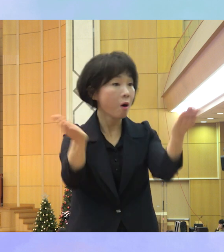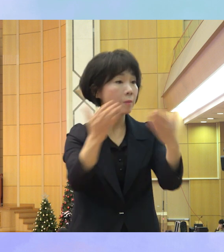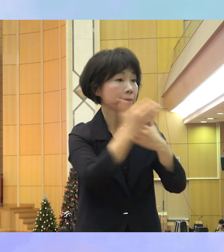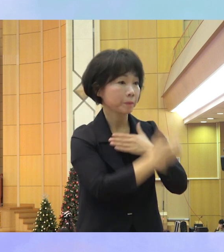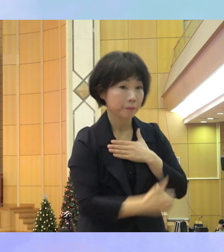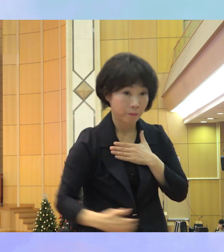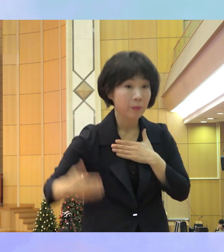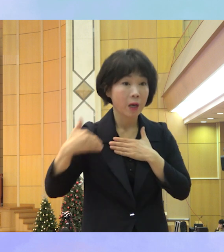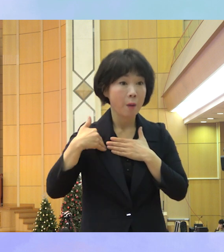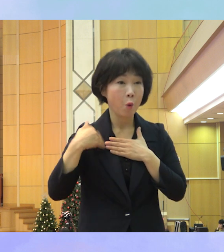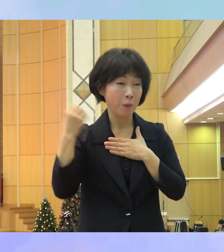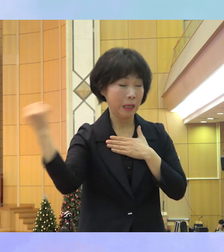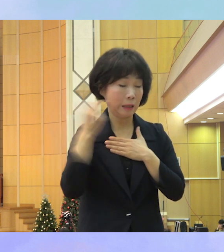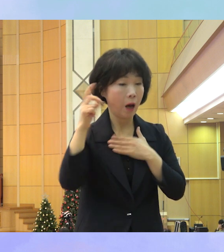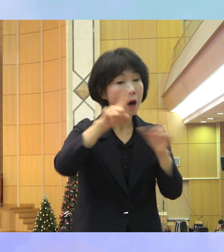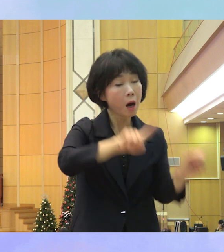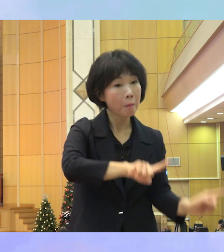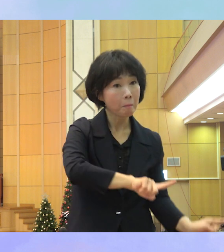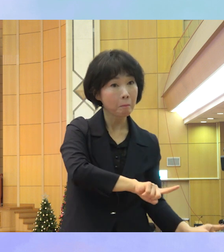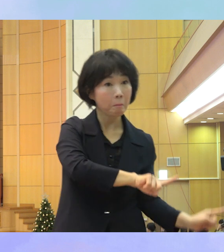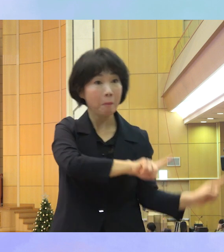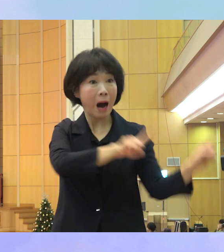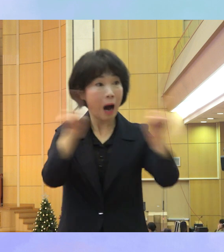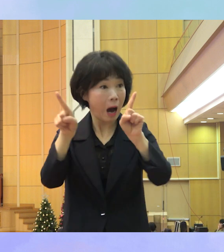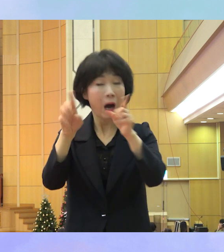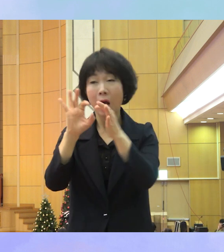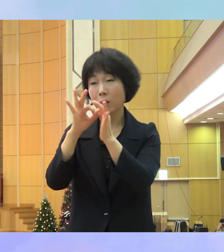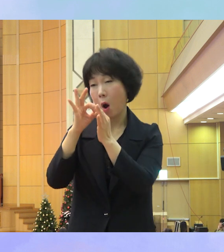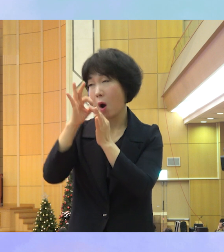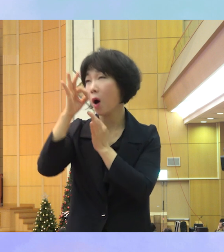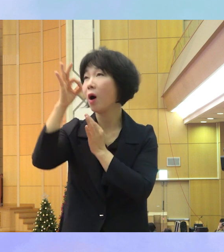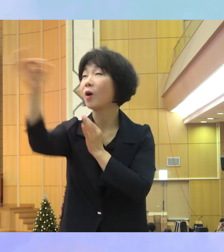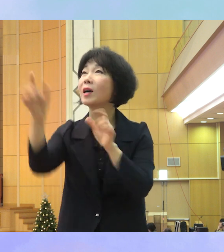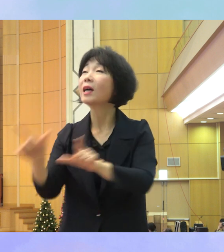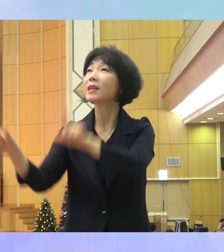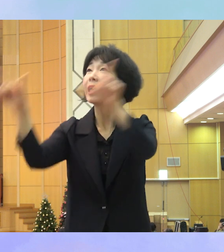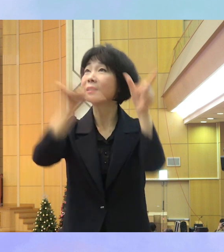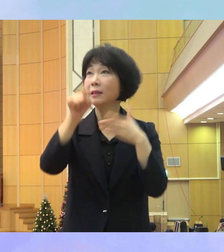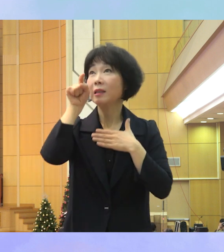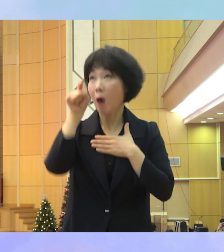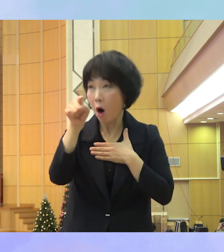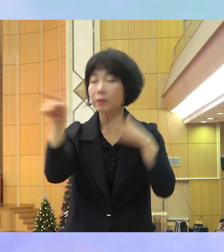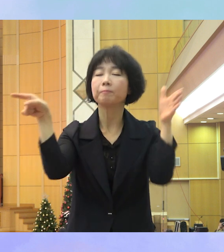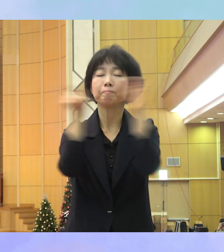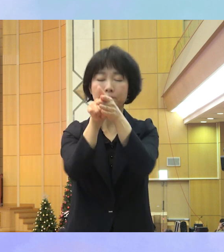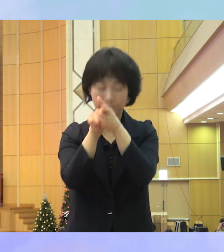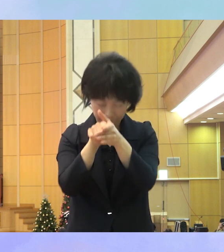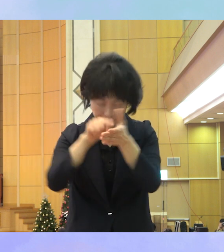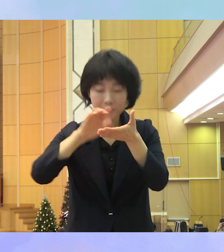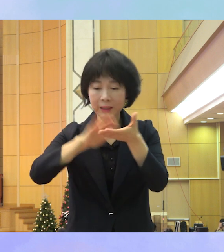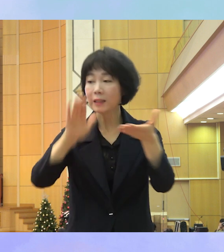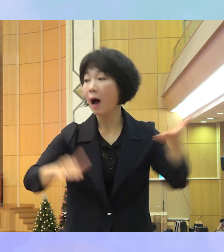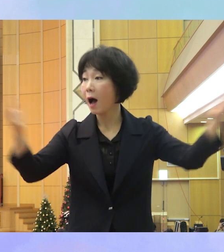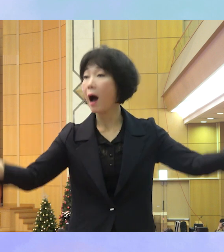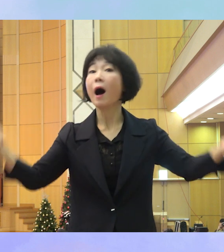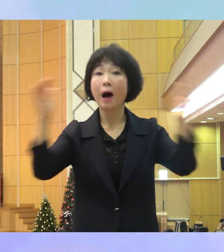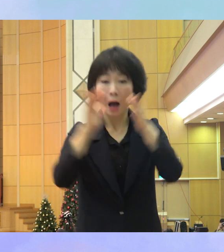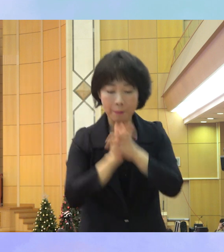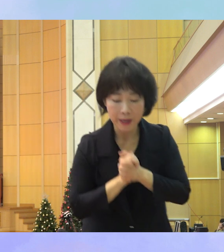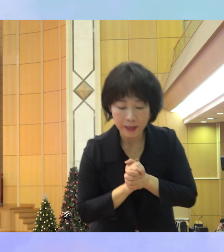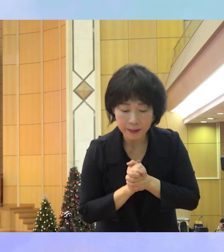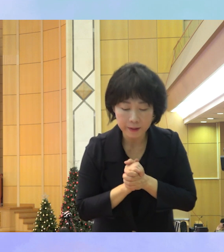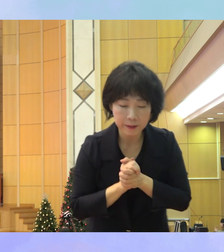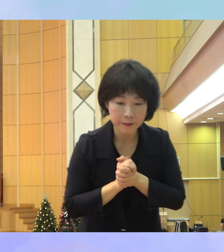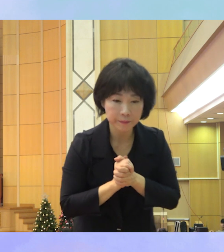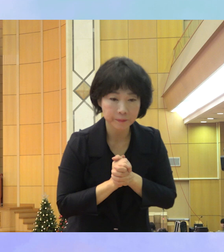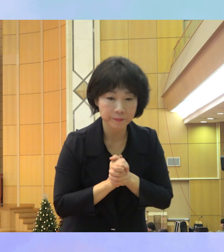사하여 주시는 것과 몸이 다시 사는 것과 영원히 사는 것을 믿사옵나이다.